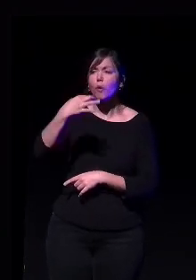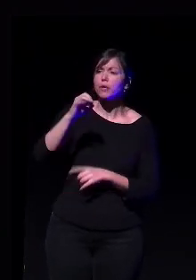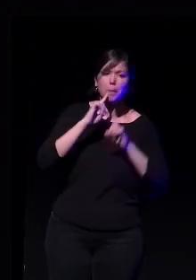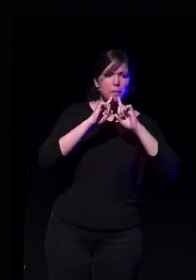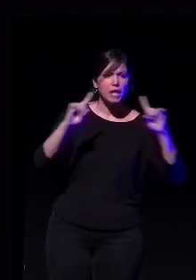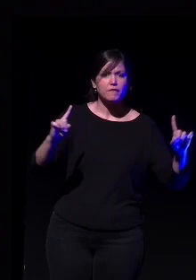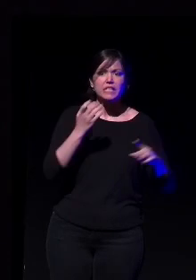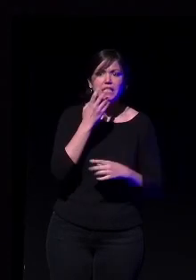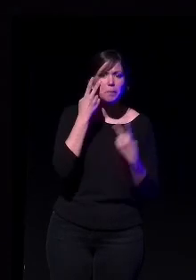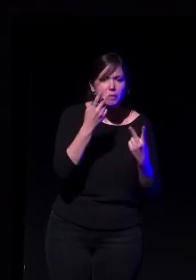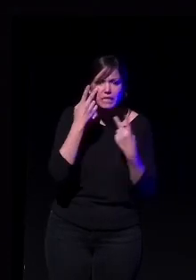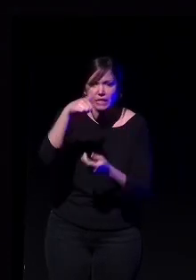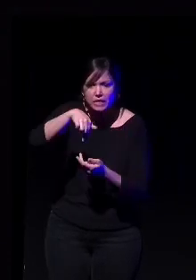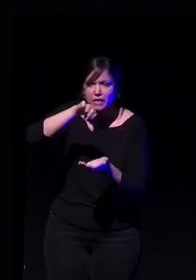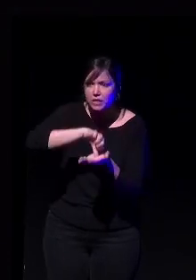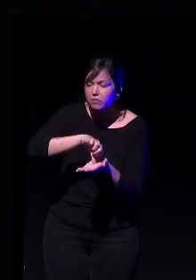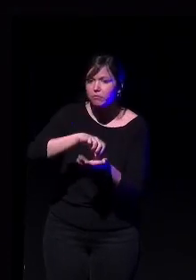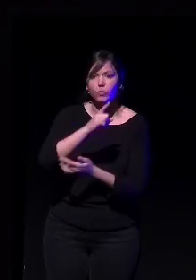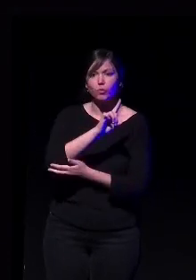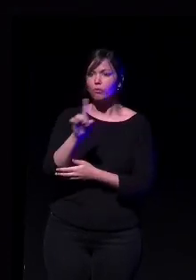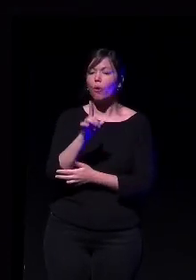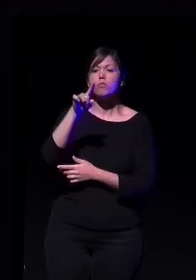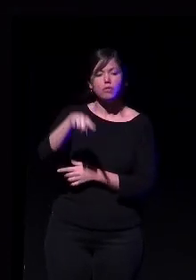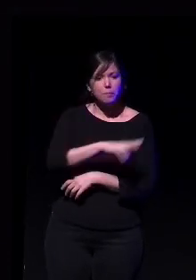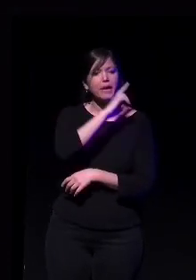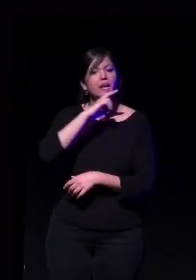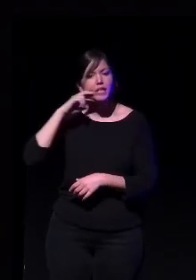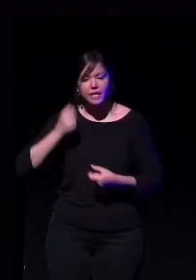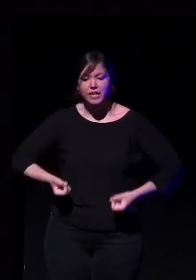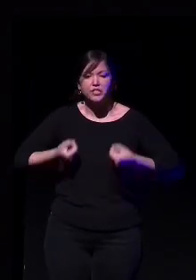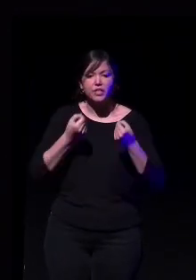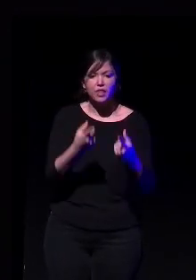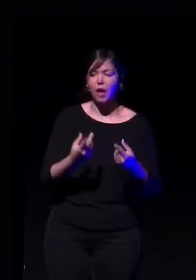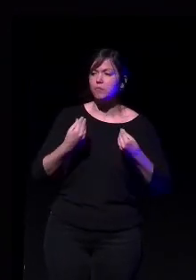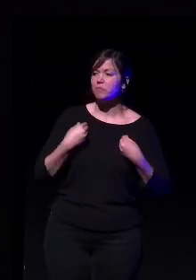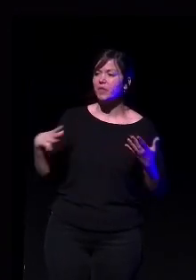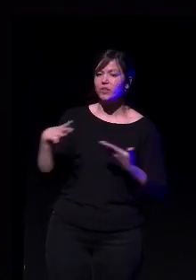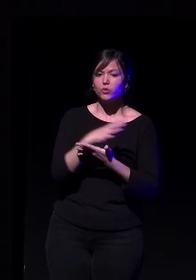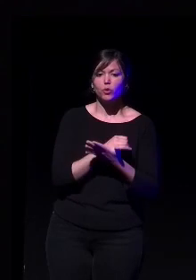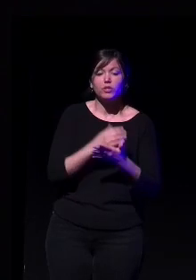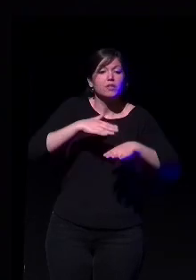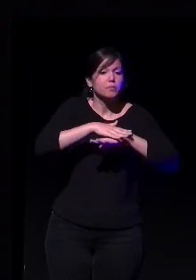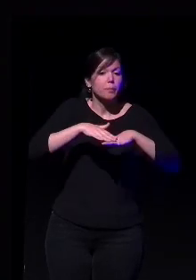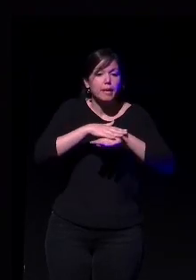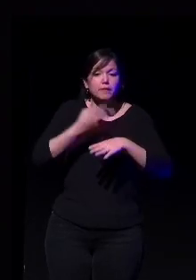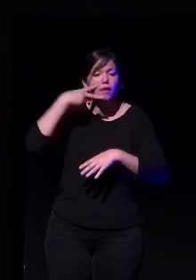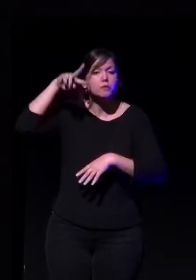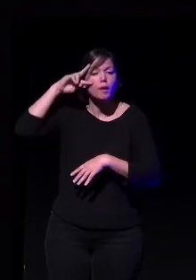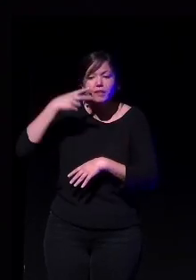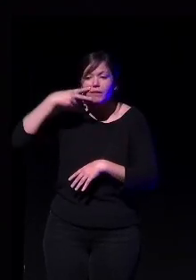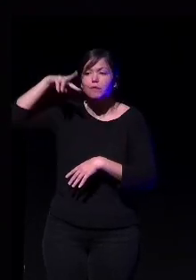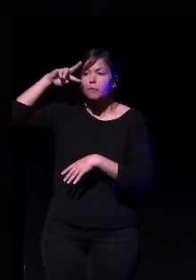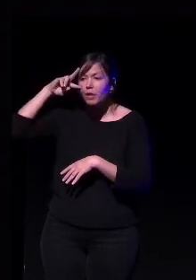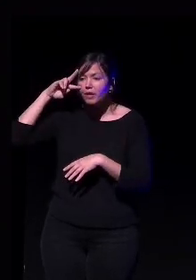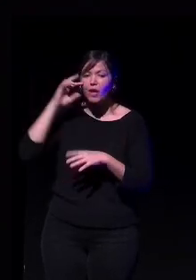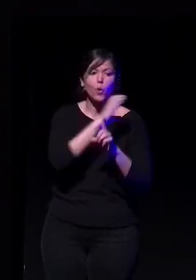que visiten la nostra ciutat, sinó que també enriqueix les nostres vides a base d'experiències. Ens